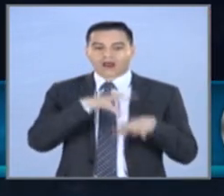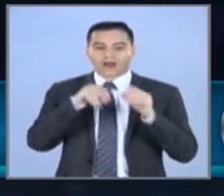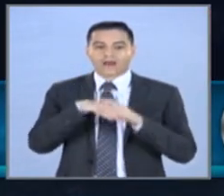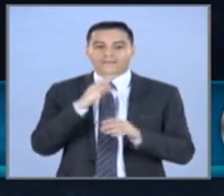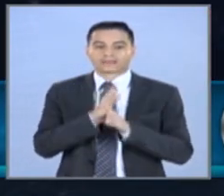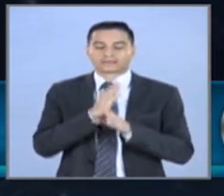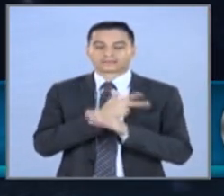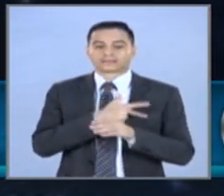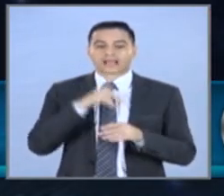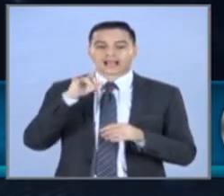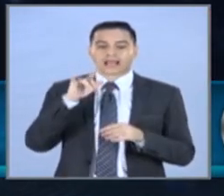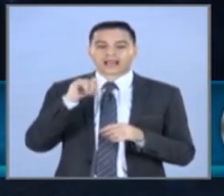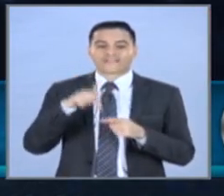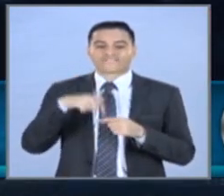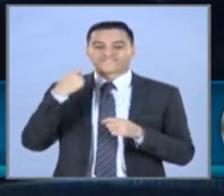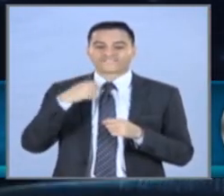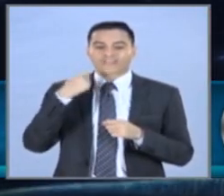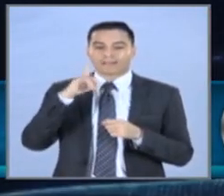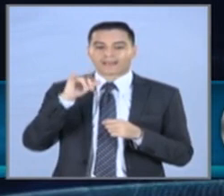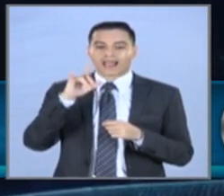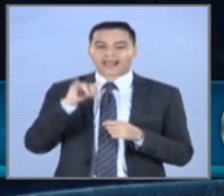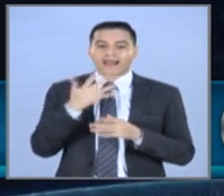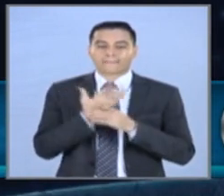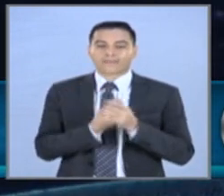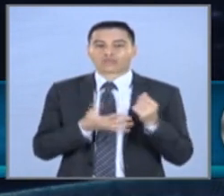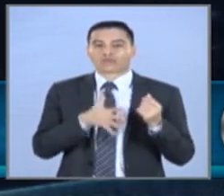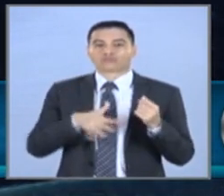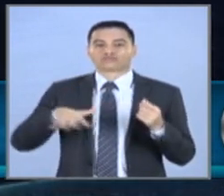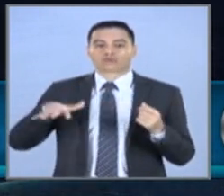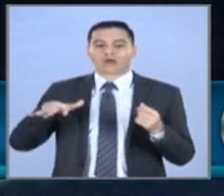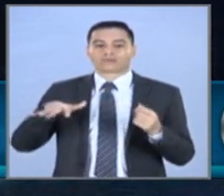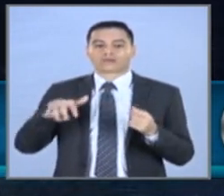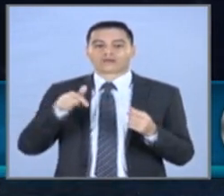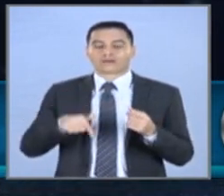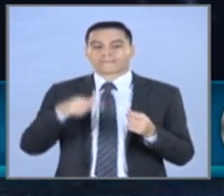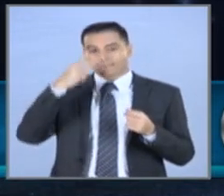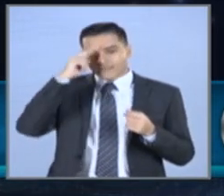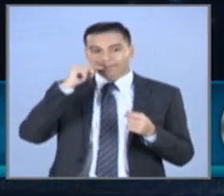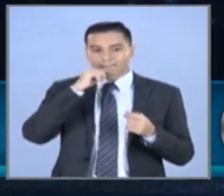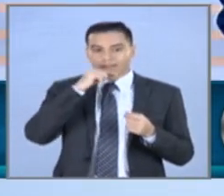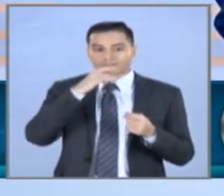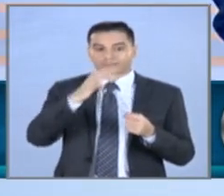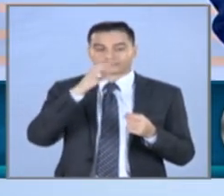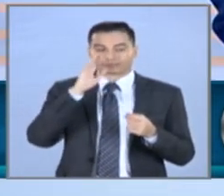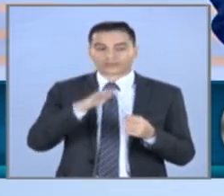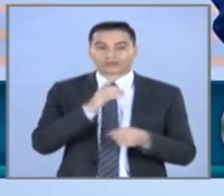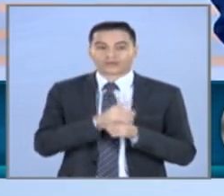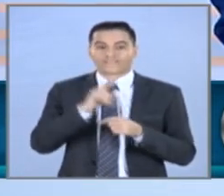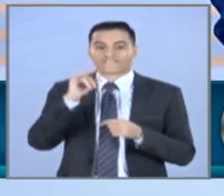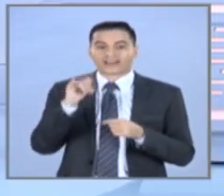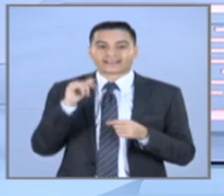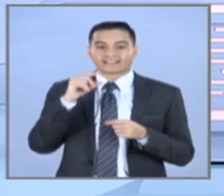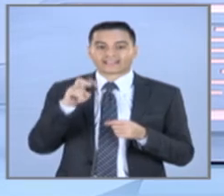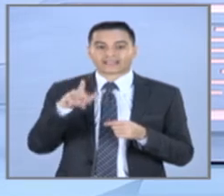فنانة راحلة قامت بدور ليلى في فيلم ليلى بنت الشاطئ، فمن هي؟ مدام فريدة